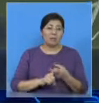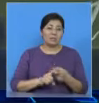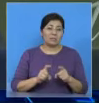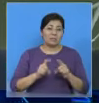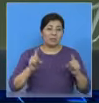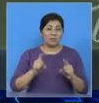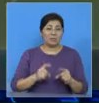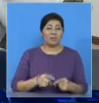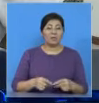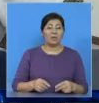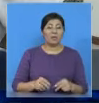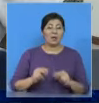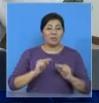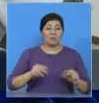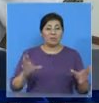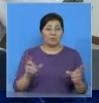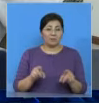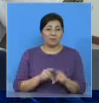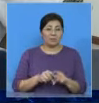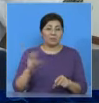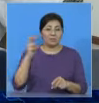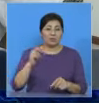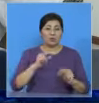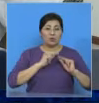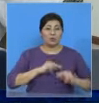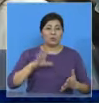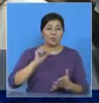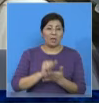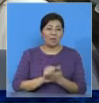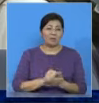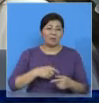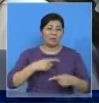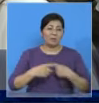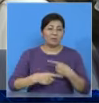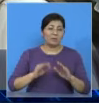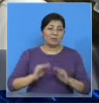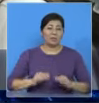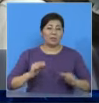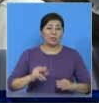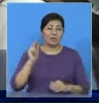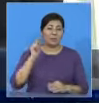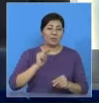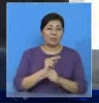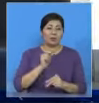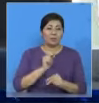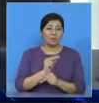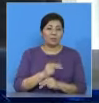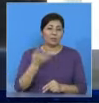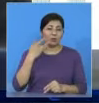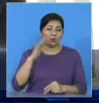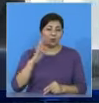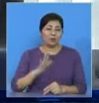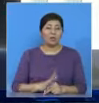тыс зерттеу жұмысымен айналысады. Тәжірибелі маман ұжымға сыйлы, кейінгі толқынға білген үйретіп келеді. Күнделікті дәрісінде